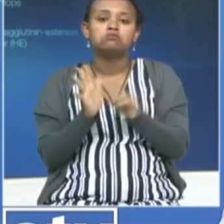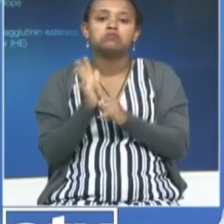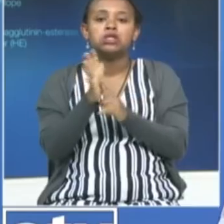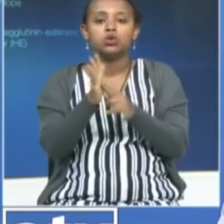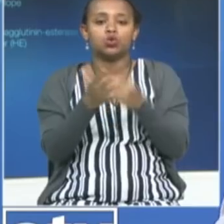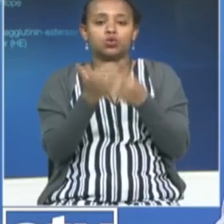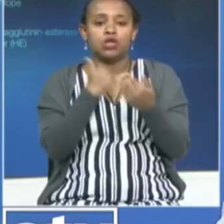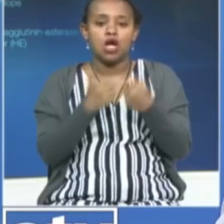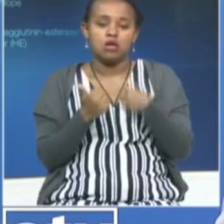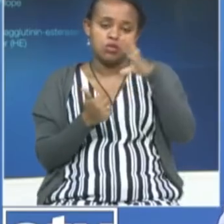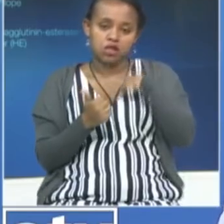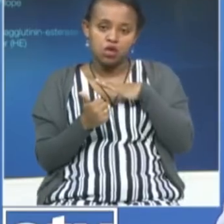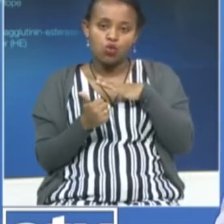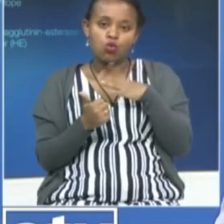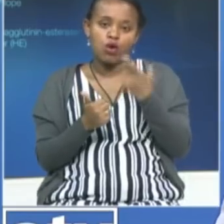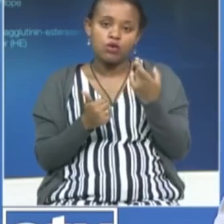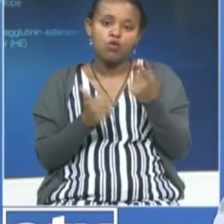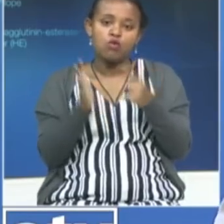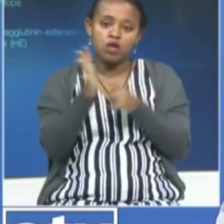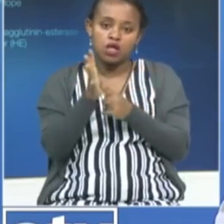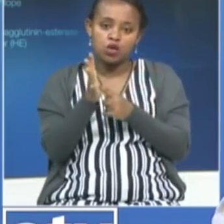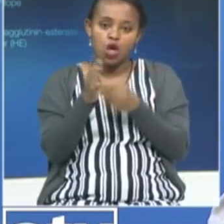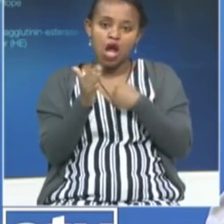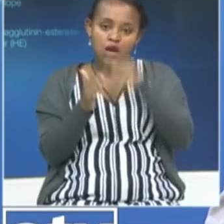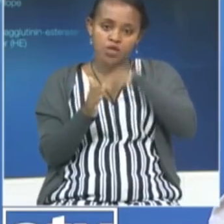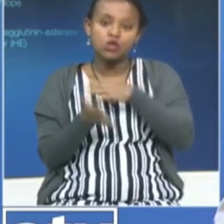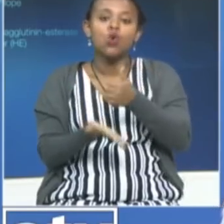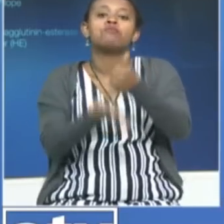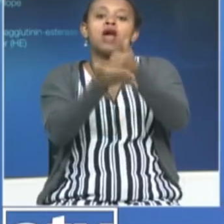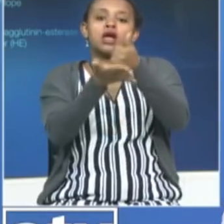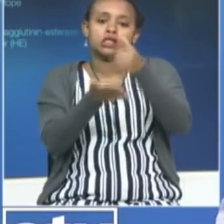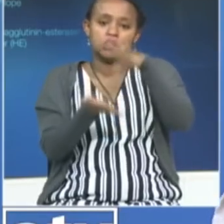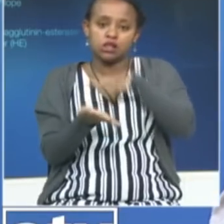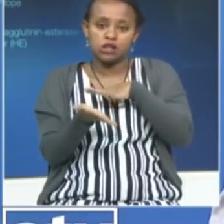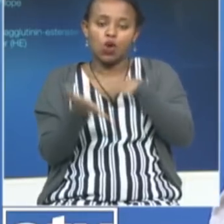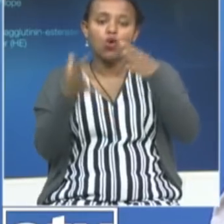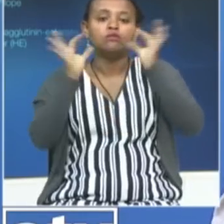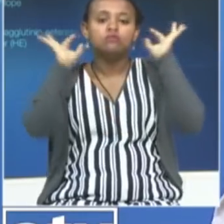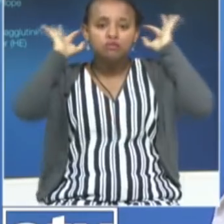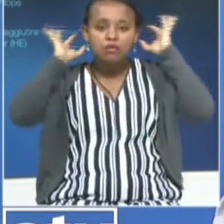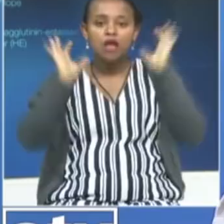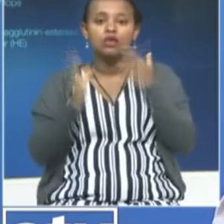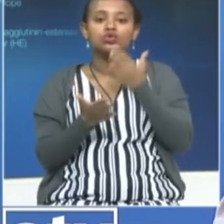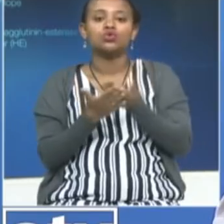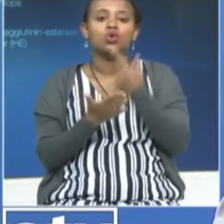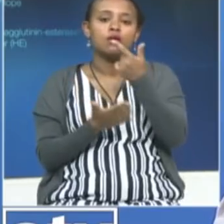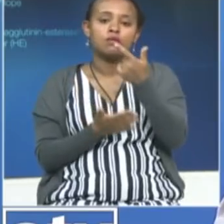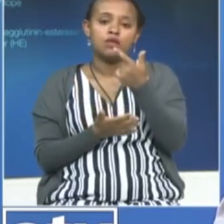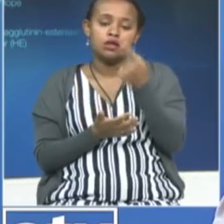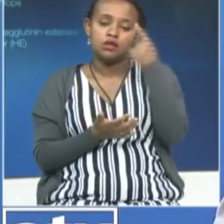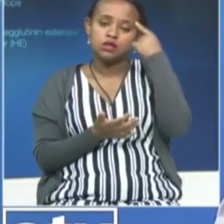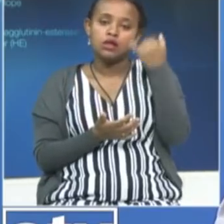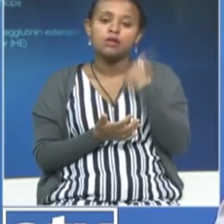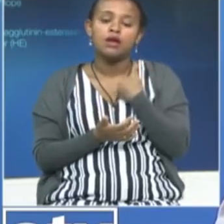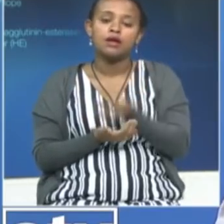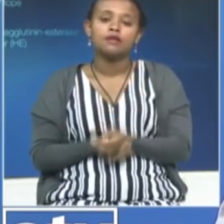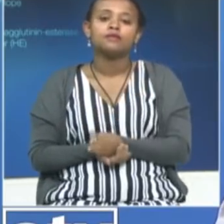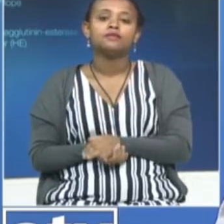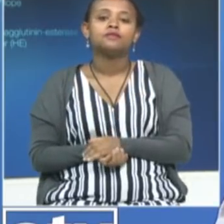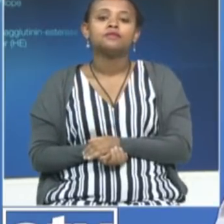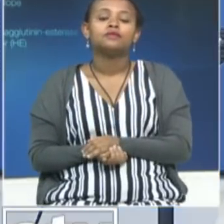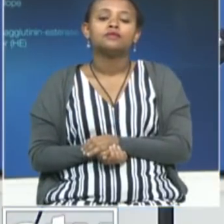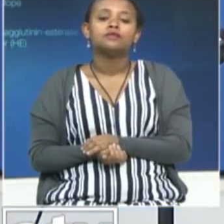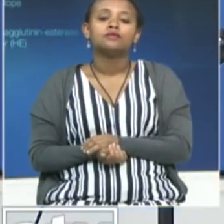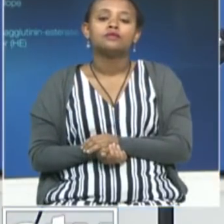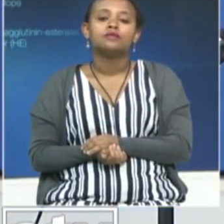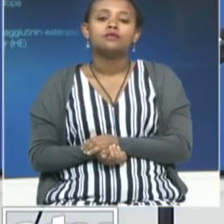ቢለብስ ምልክቱ ያለውን ሰው አብሮ የሚያግዝ ሰው ቢለብስ የሚል ምክር ነው ያለንና በዚህ አጋጣሚ ይሄ ጥንቃቄ መወሰድ አለበት